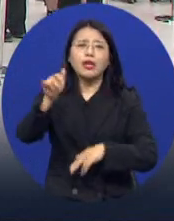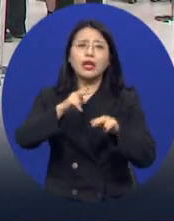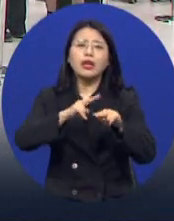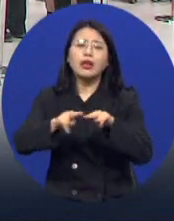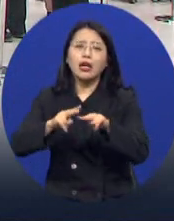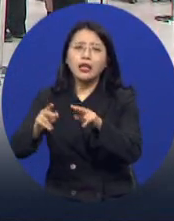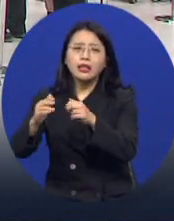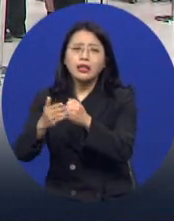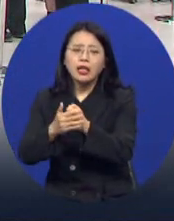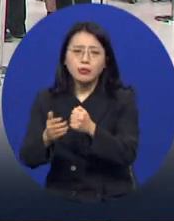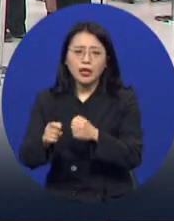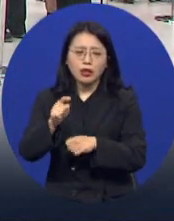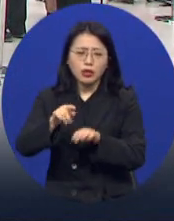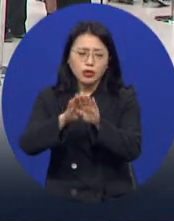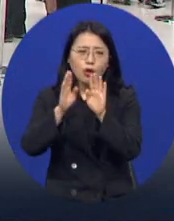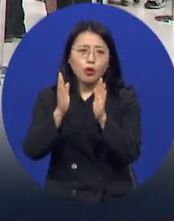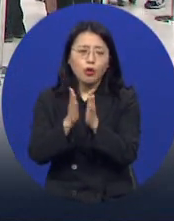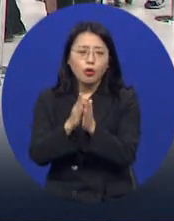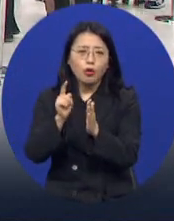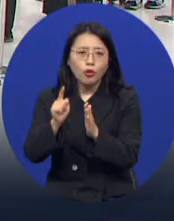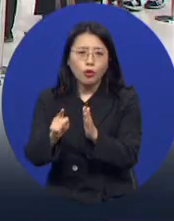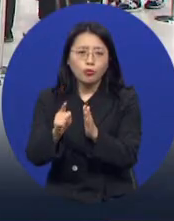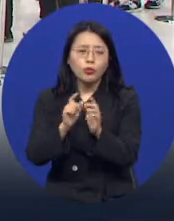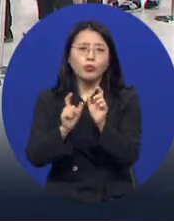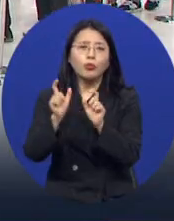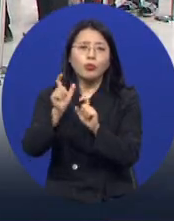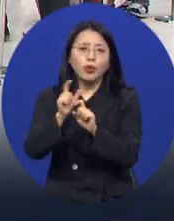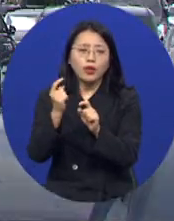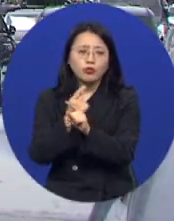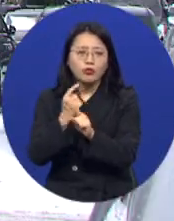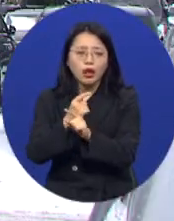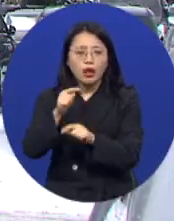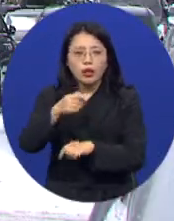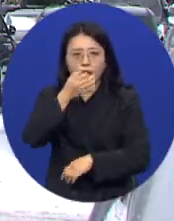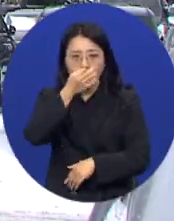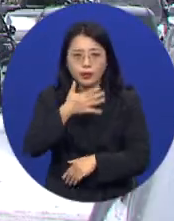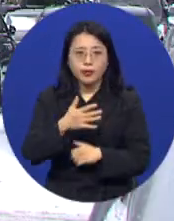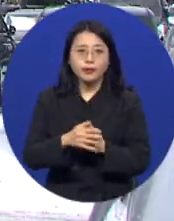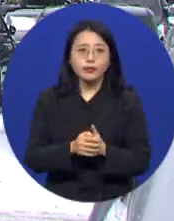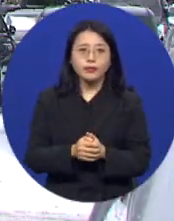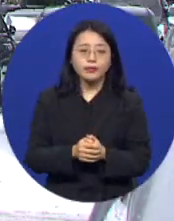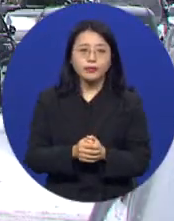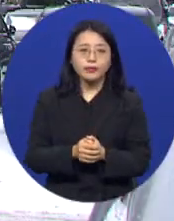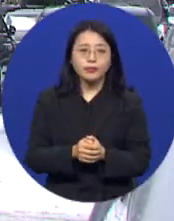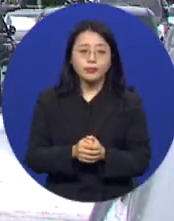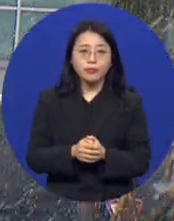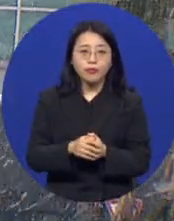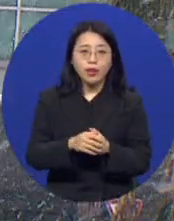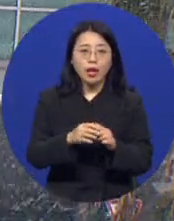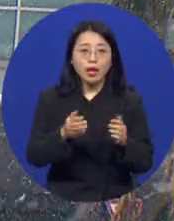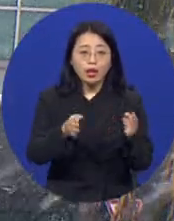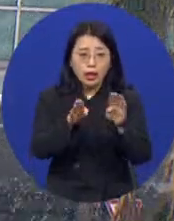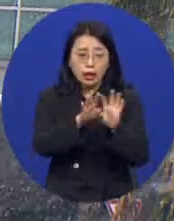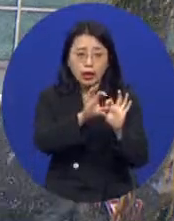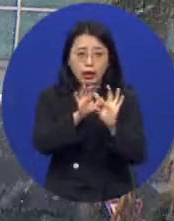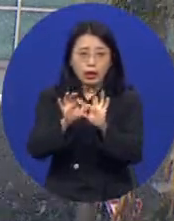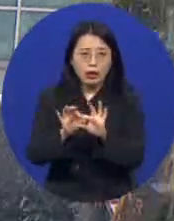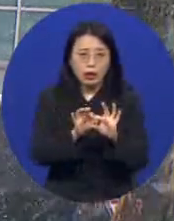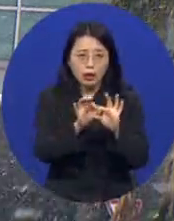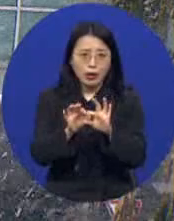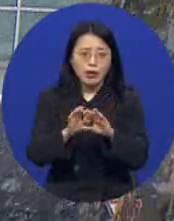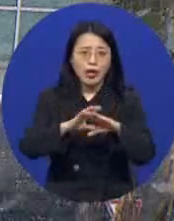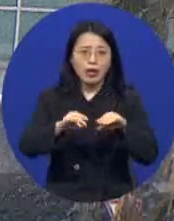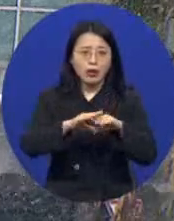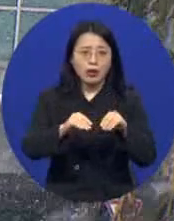그거를 다 커버하는 건 조금 현실적으로 많이 힘들죠. 기관별 합동 대처도 미흡했습니다.